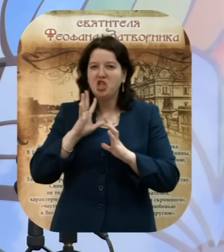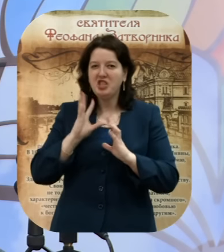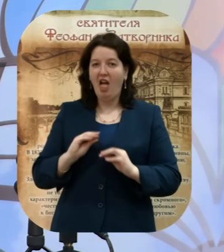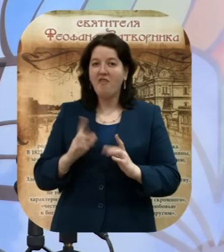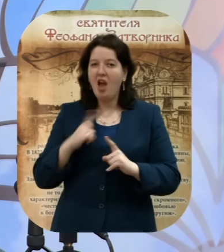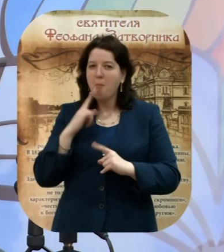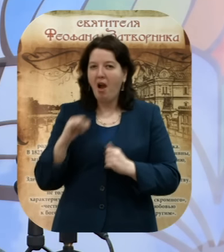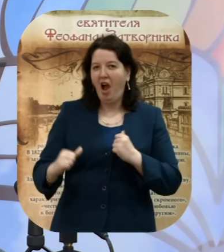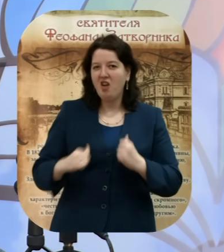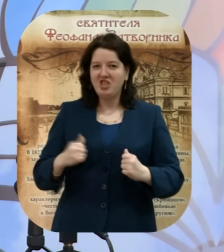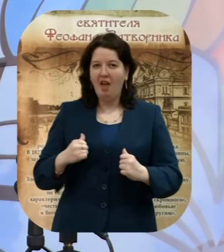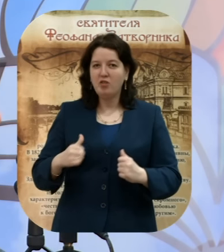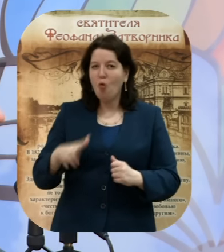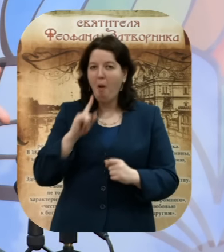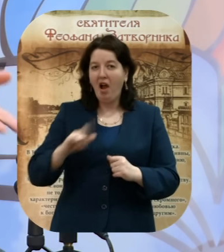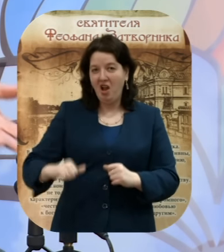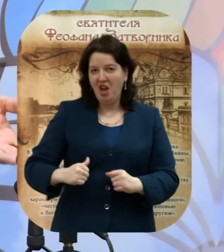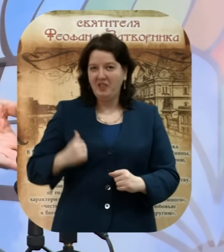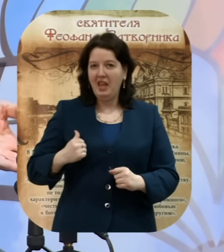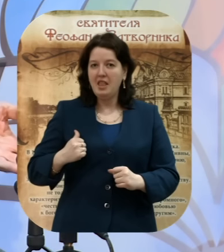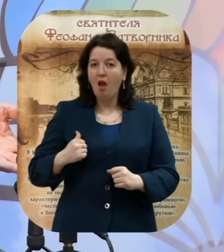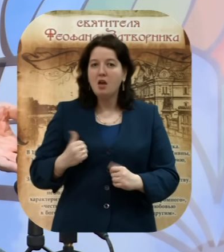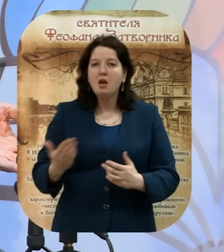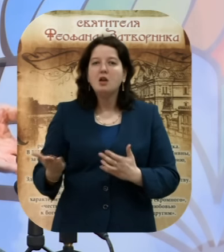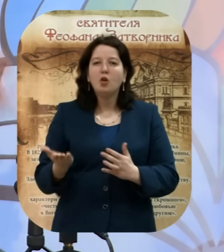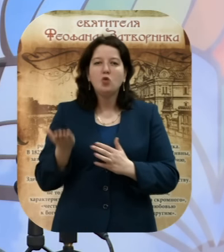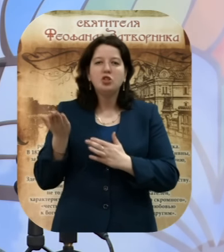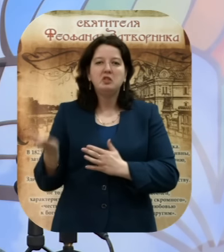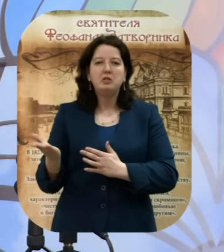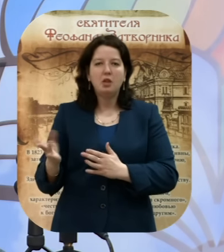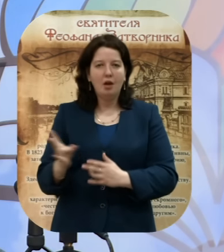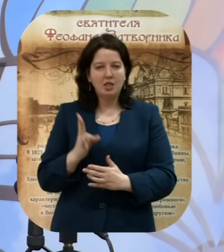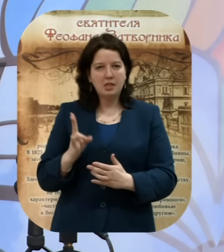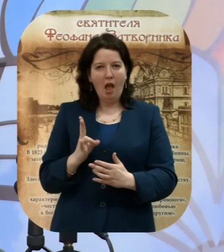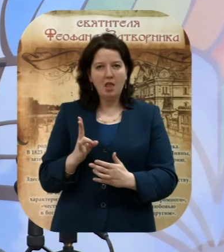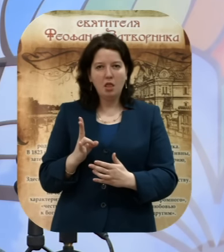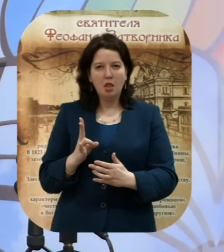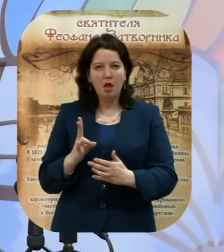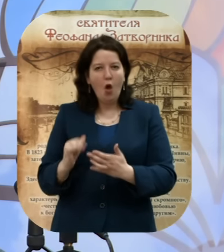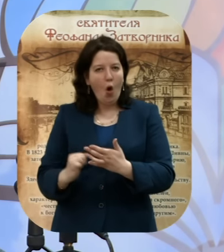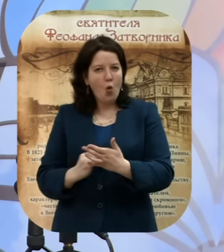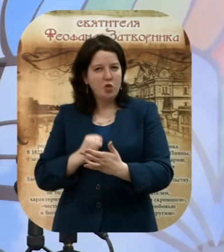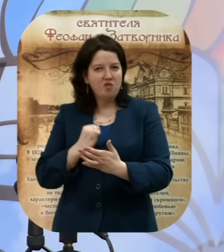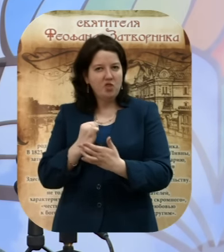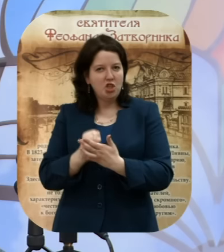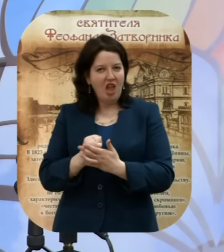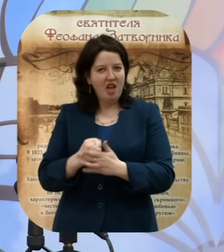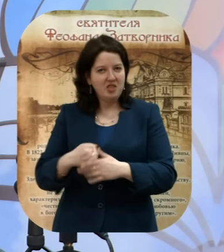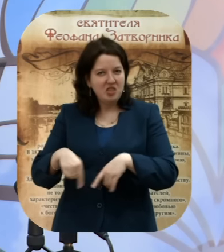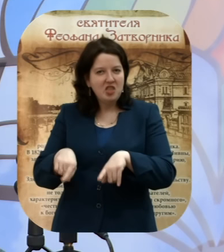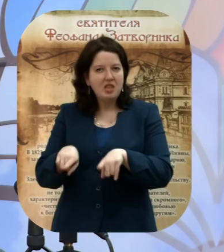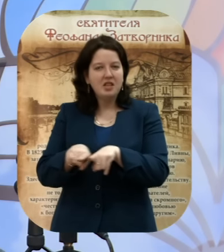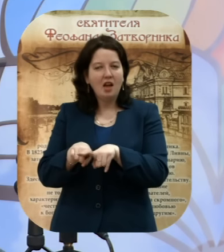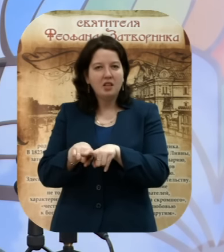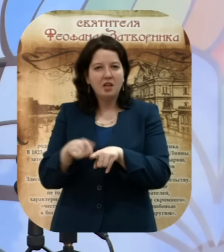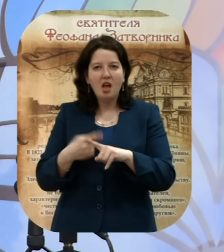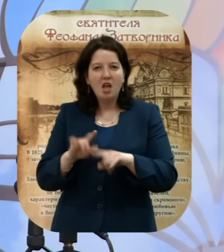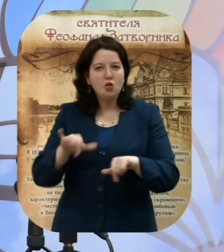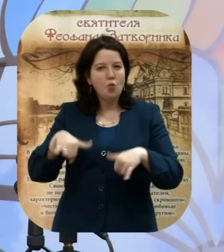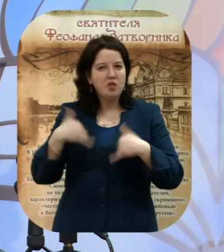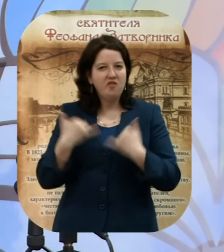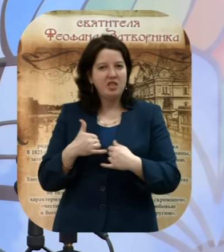хвастовство, пока гордыня, какой же ты христианин? Утверждает единогласно эту поразительную